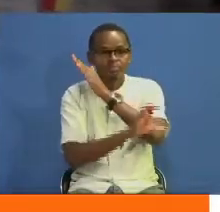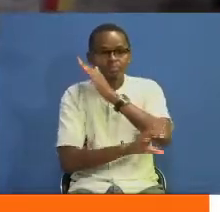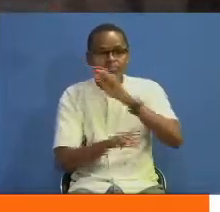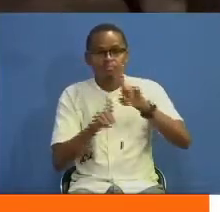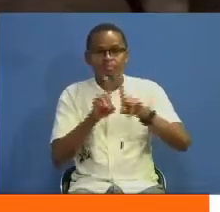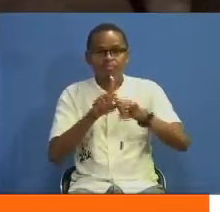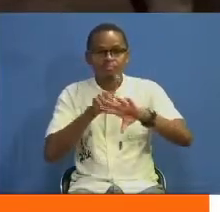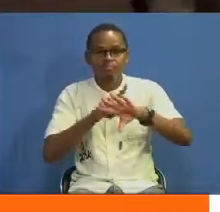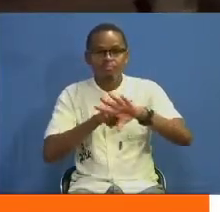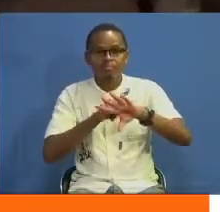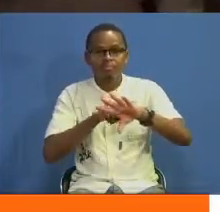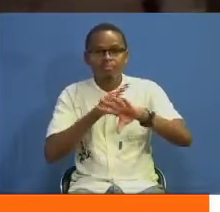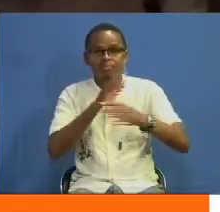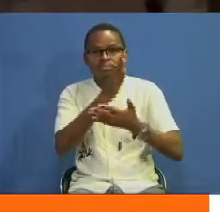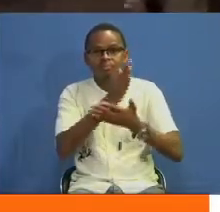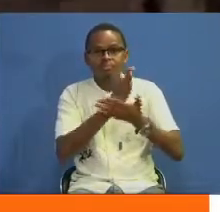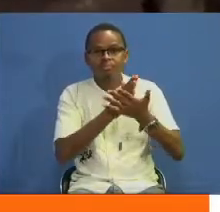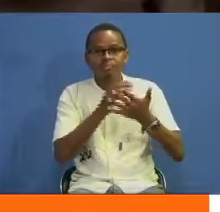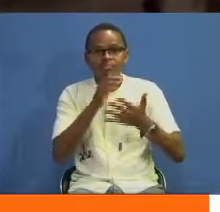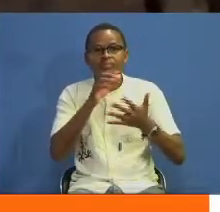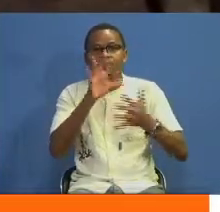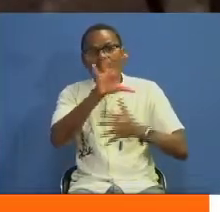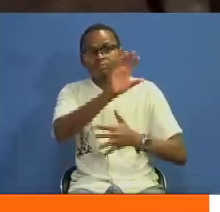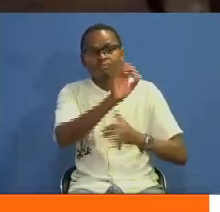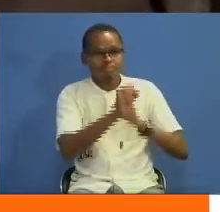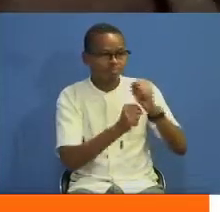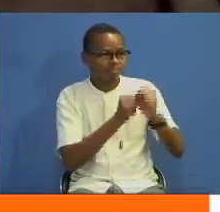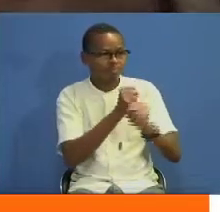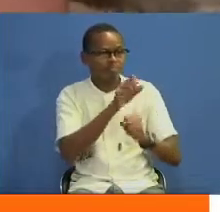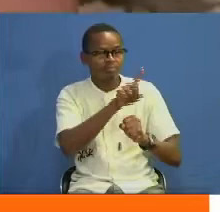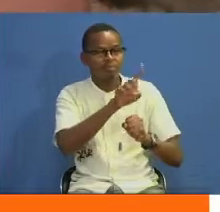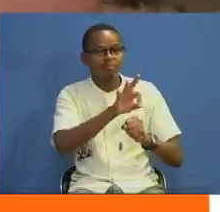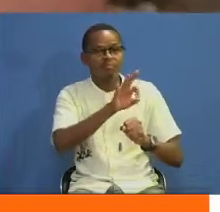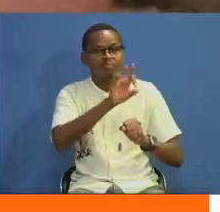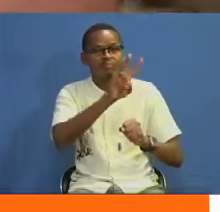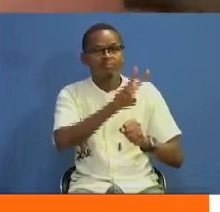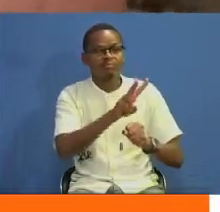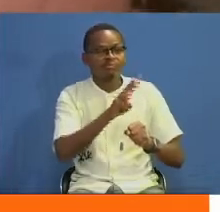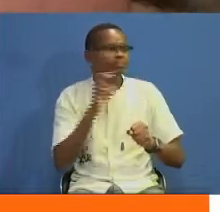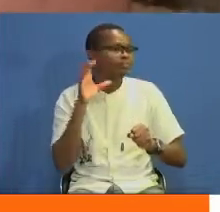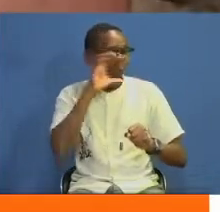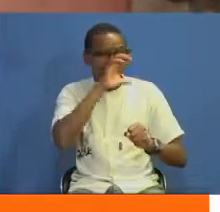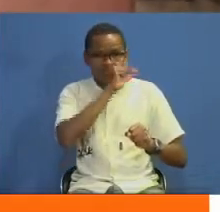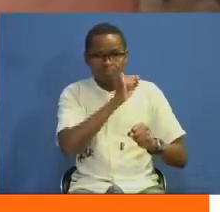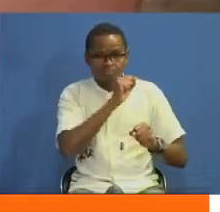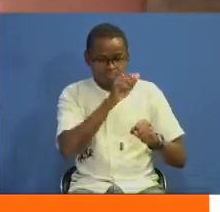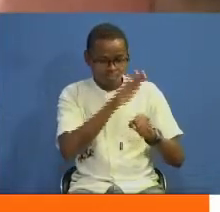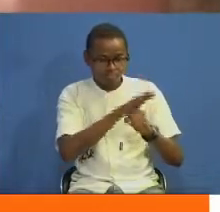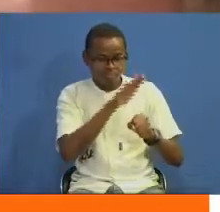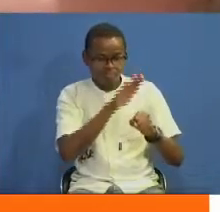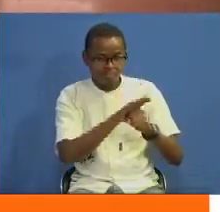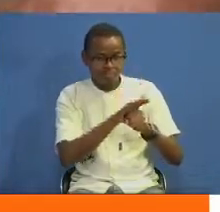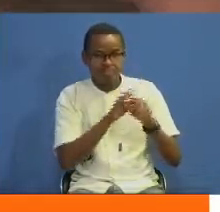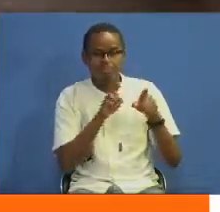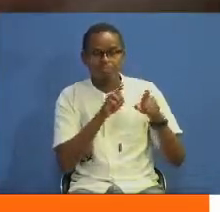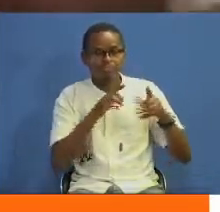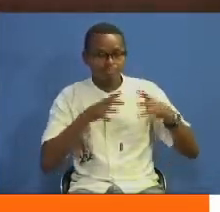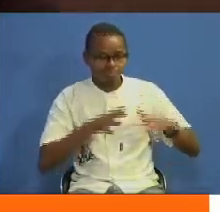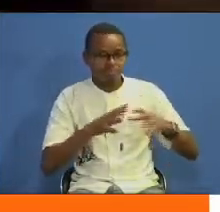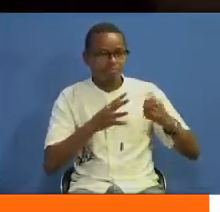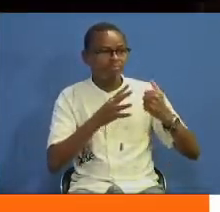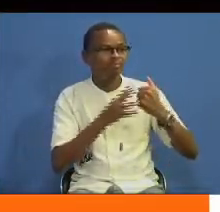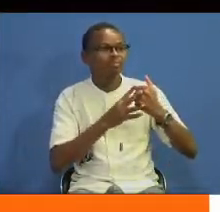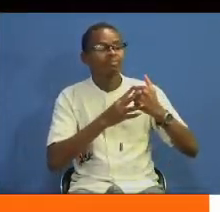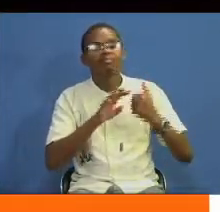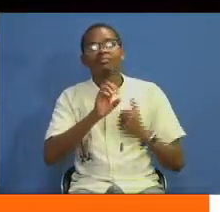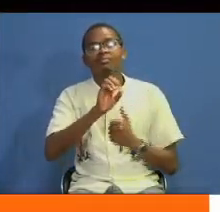kwa muda wa nusu karne. Watu 133 wamekufa kwenye mafuriko hayo, wakiwemo watu 90